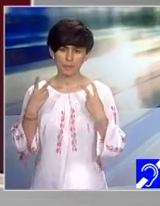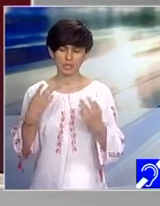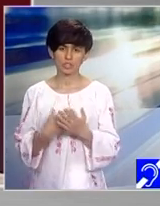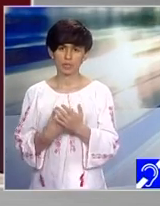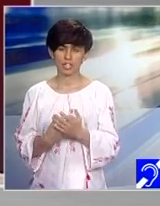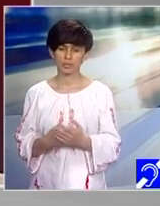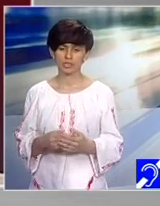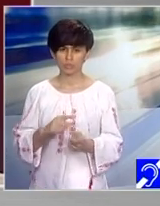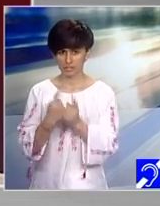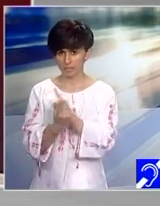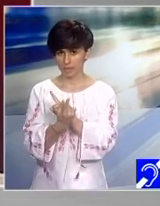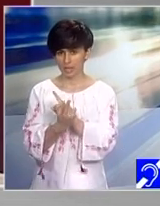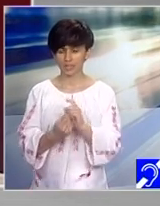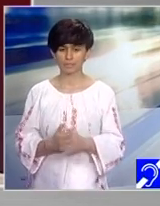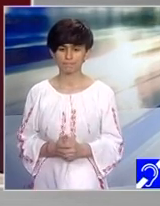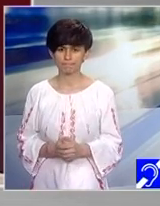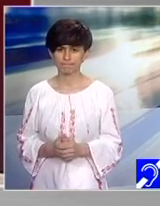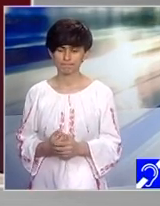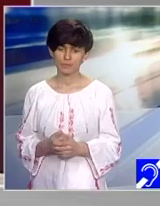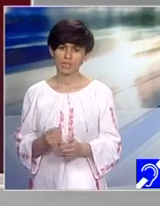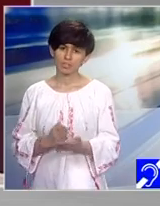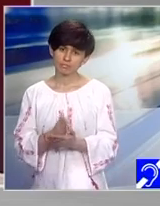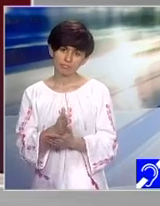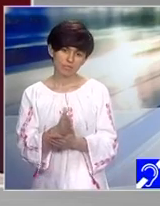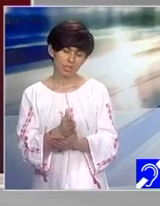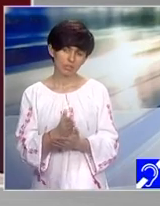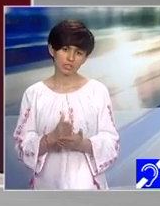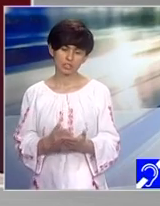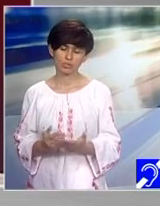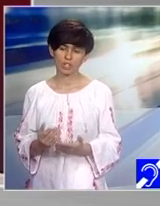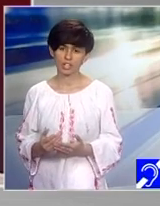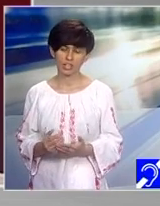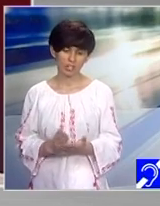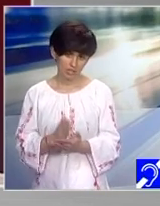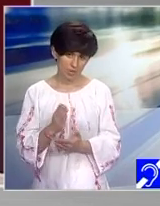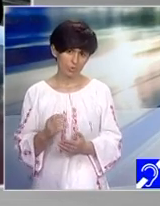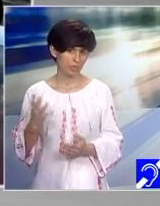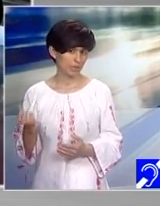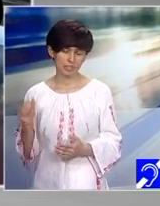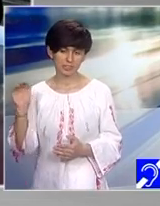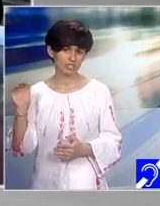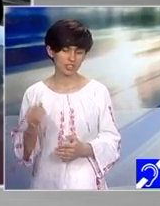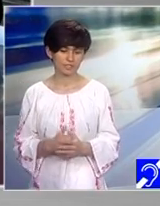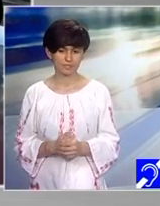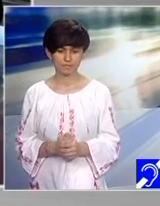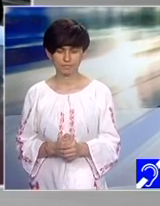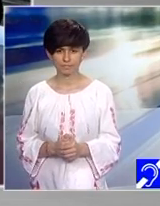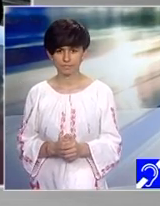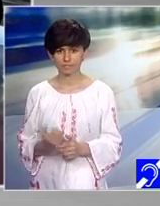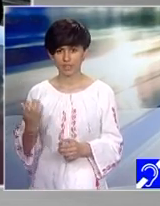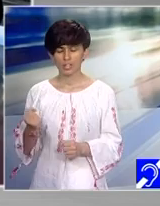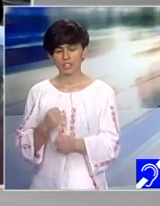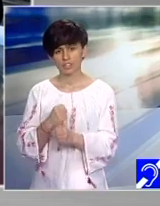schimbării. Ce urmează? Pe masa cui ajunge? Și ce face să nu rămână pe masă